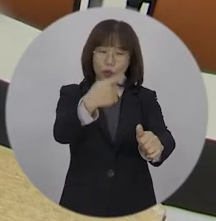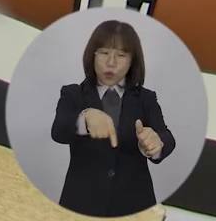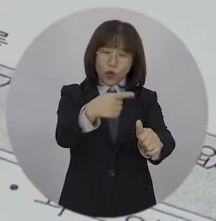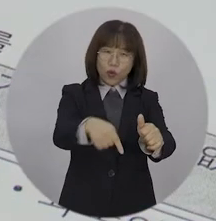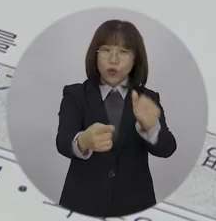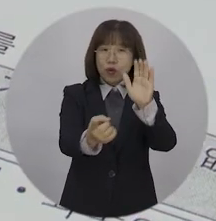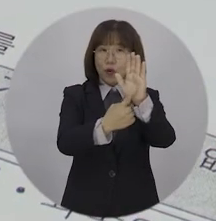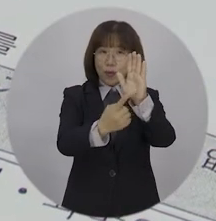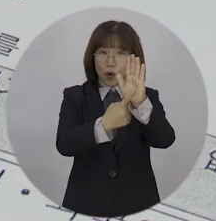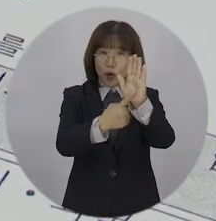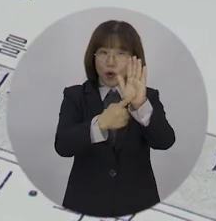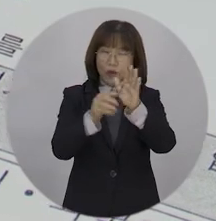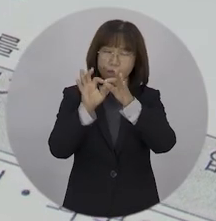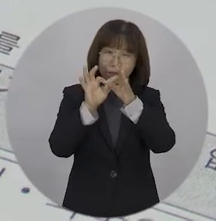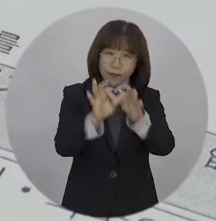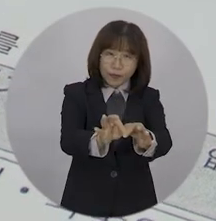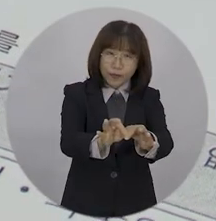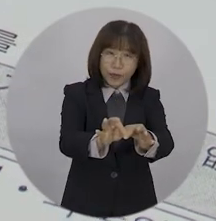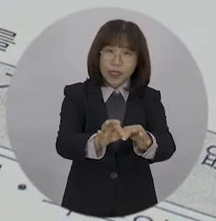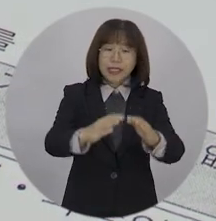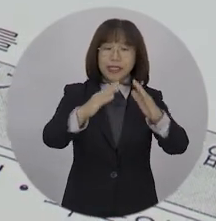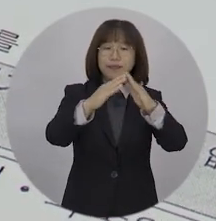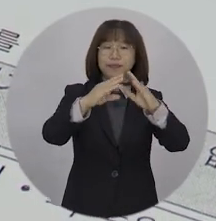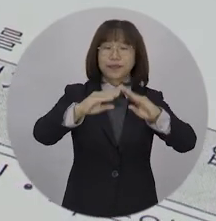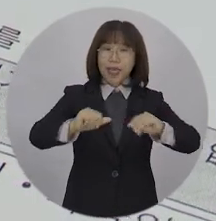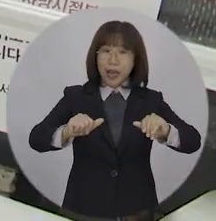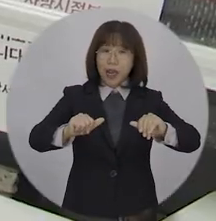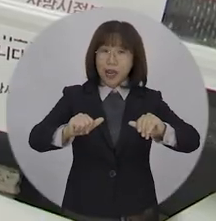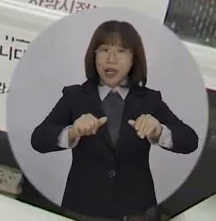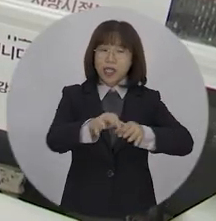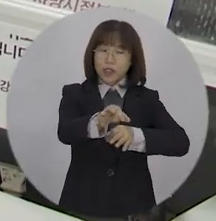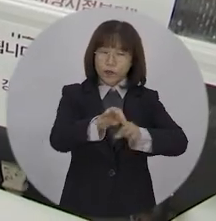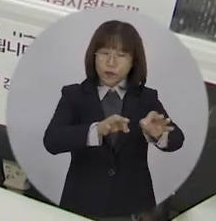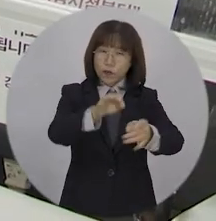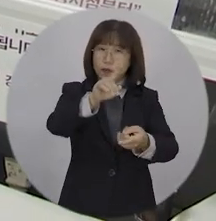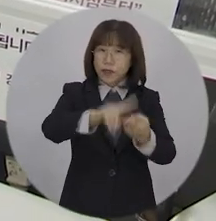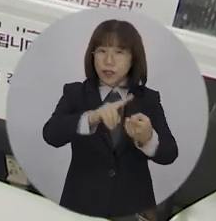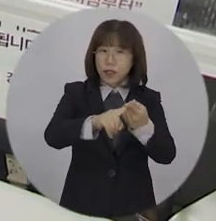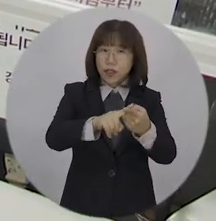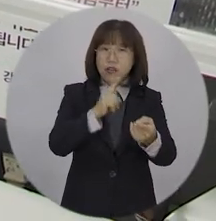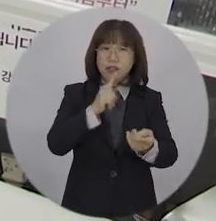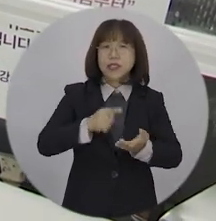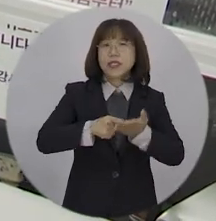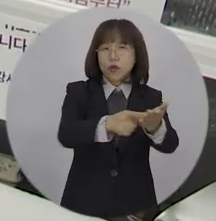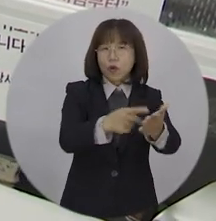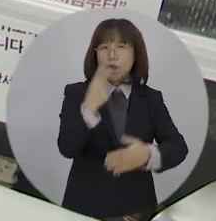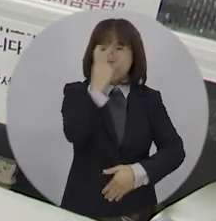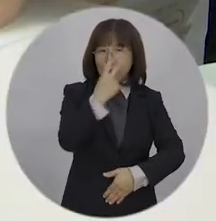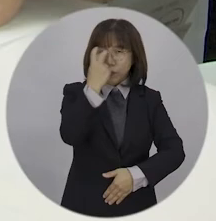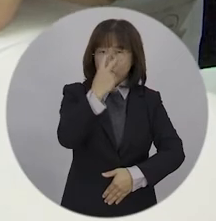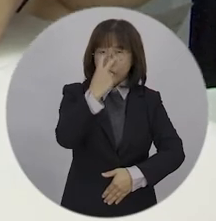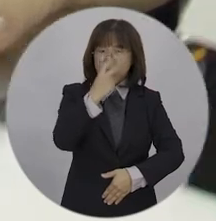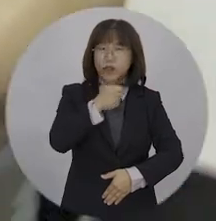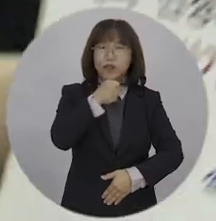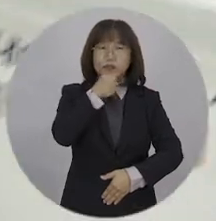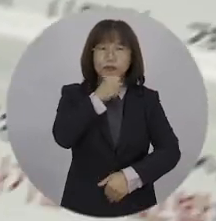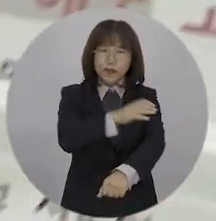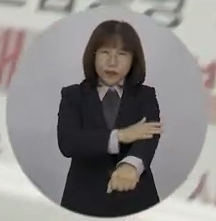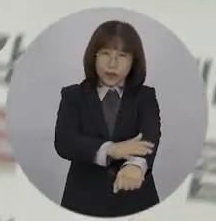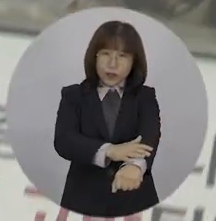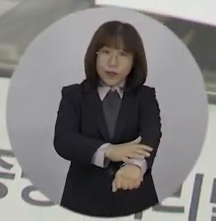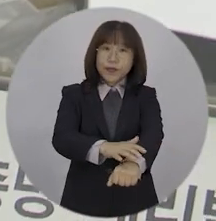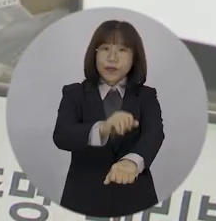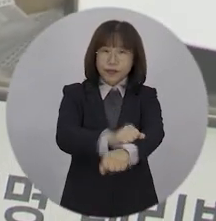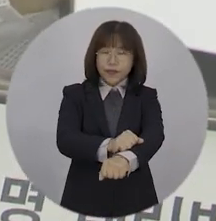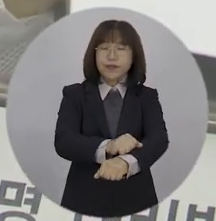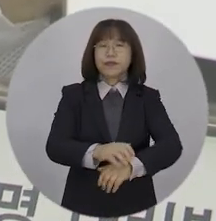교육과 홍보를 시행에 부동산거래신고 모니터링을 강화한 점이 높은 평가를 받았습니다 강서구는